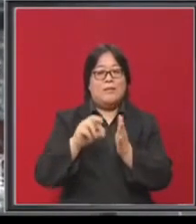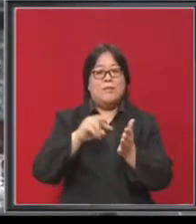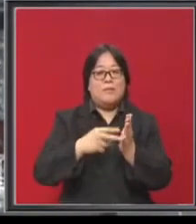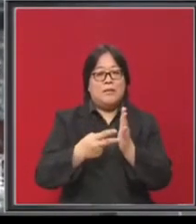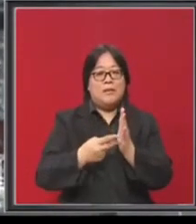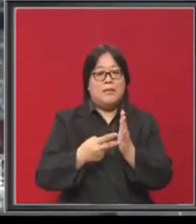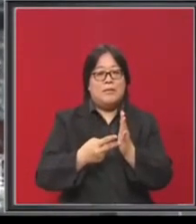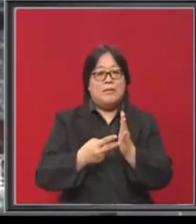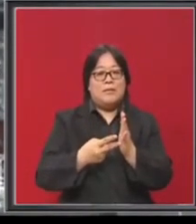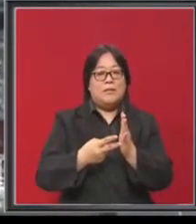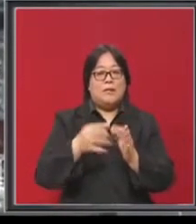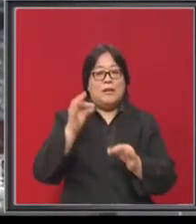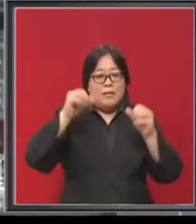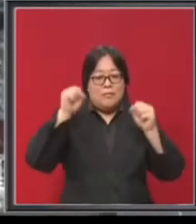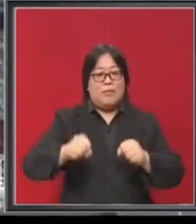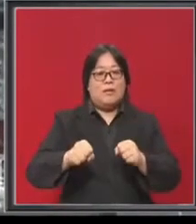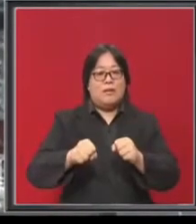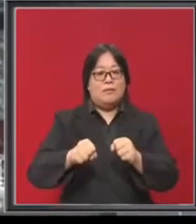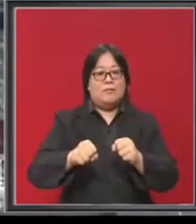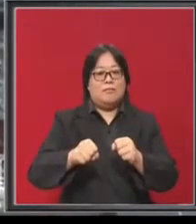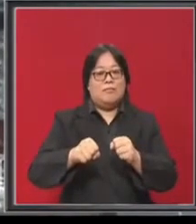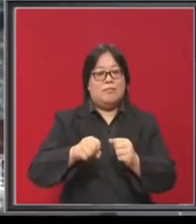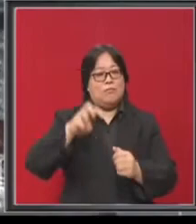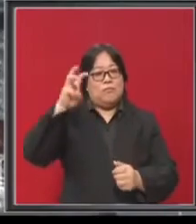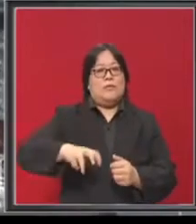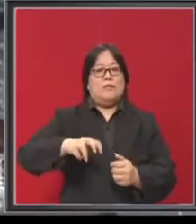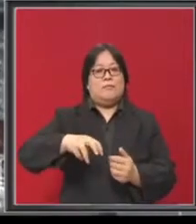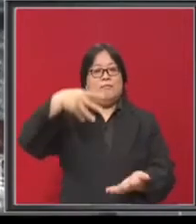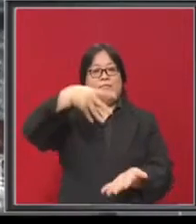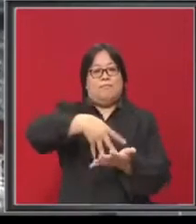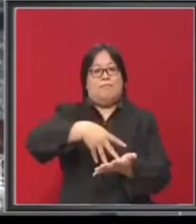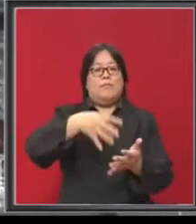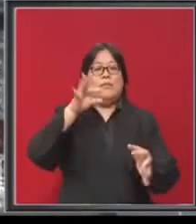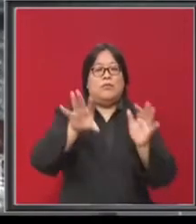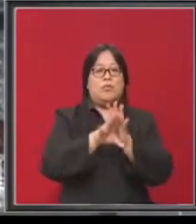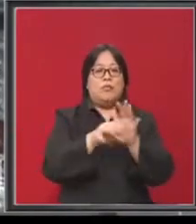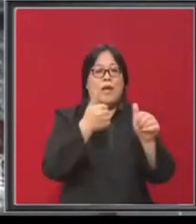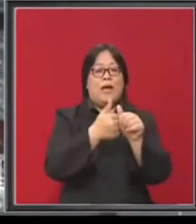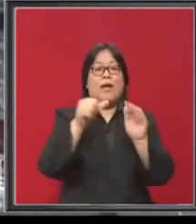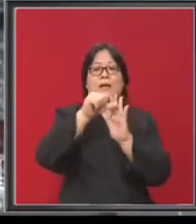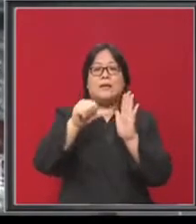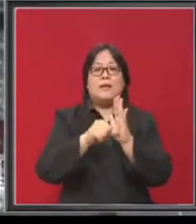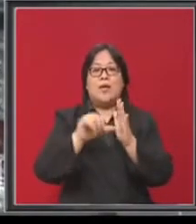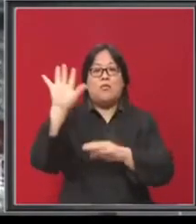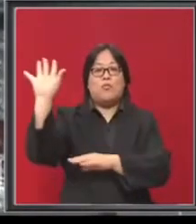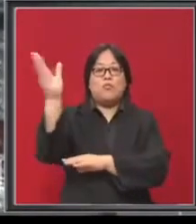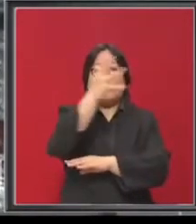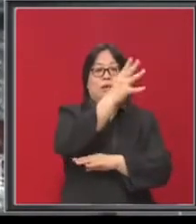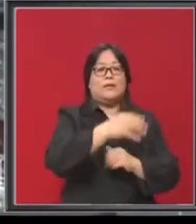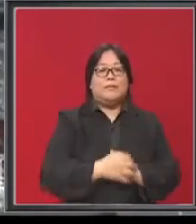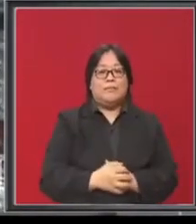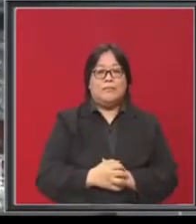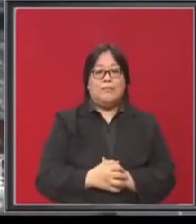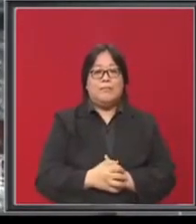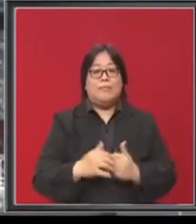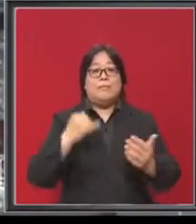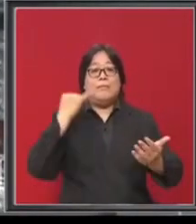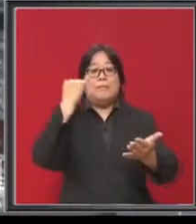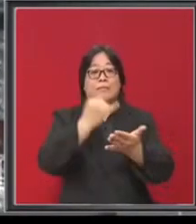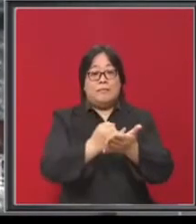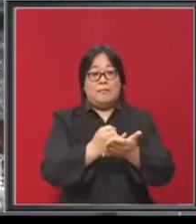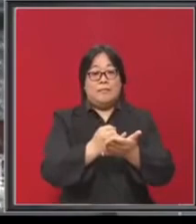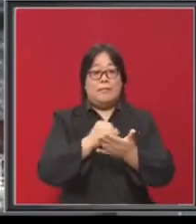mengenakan main dengan izin Nutrijell seperti atap Rutan and the jenazah penjenayah